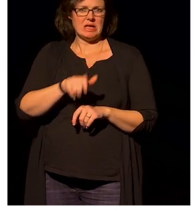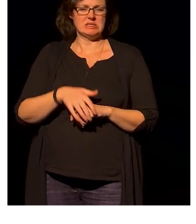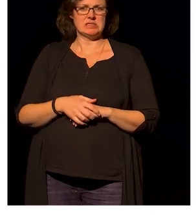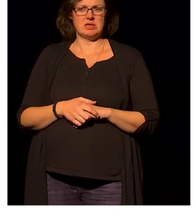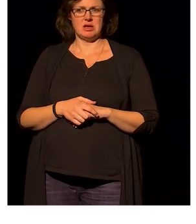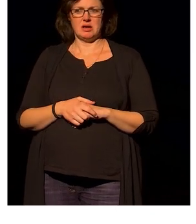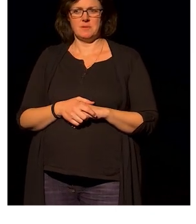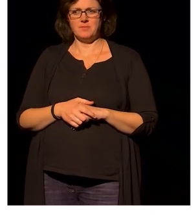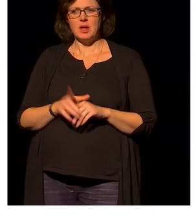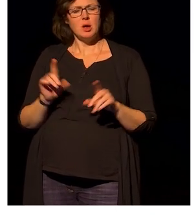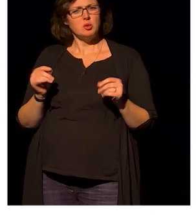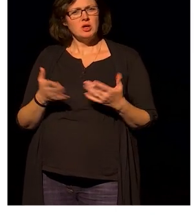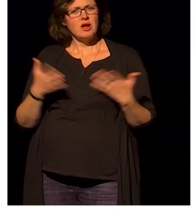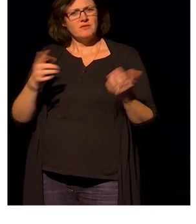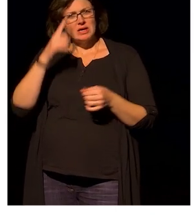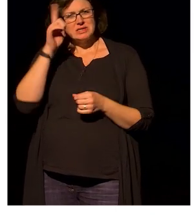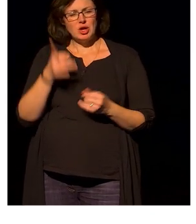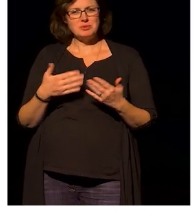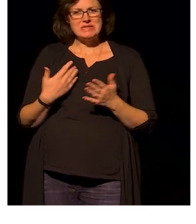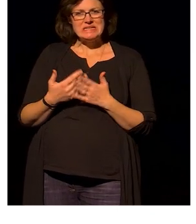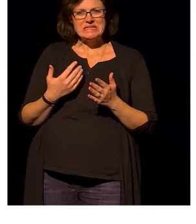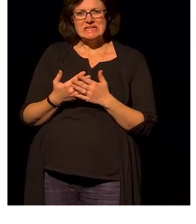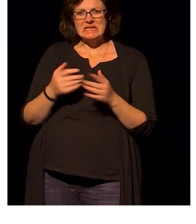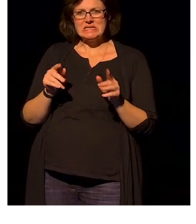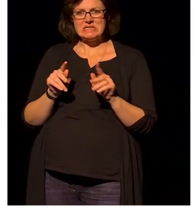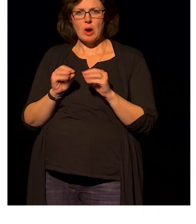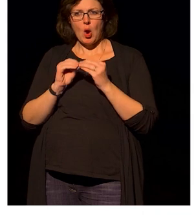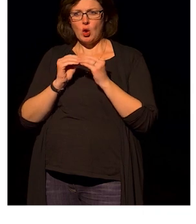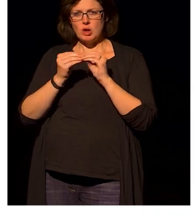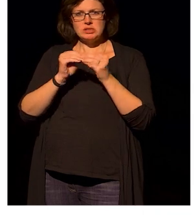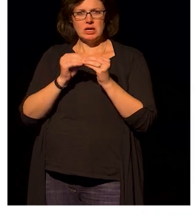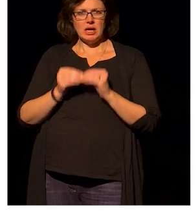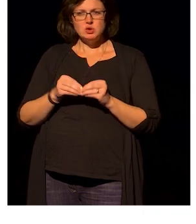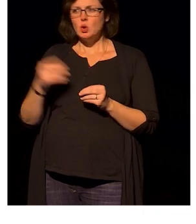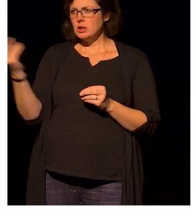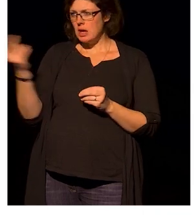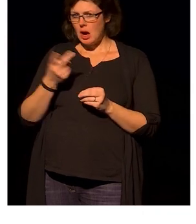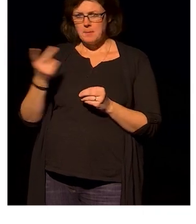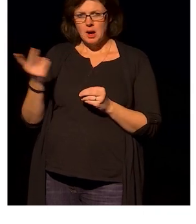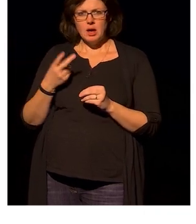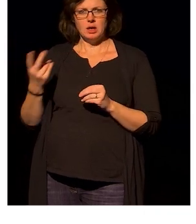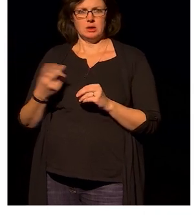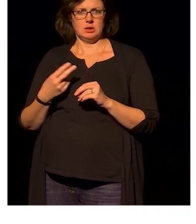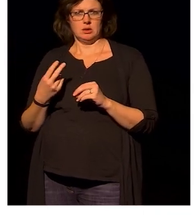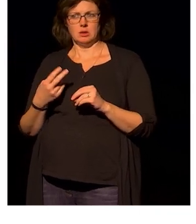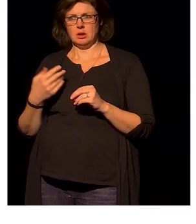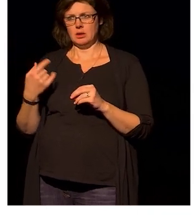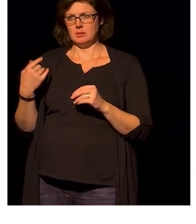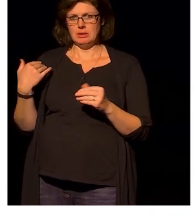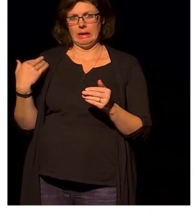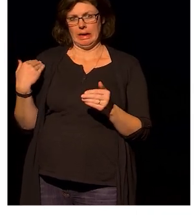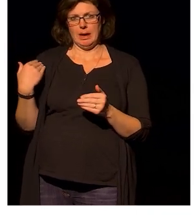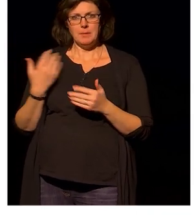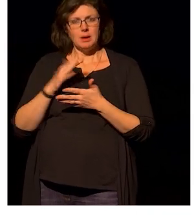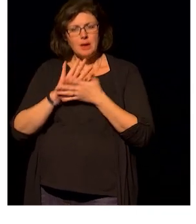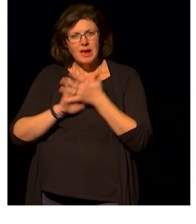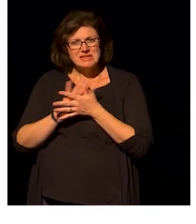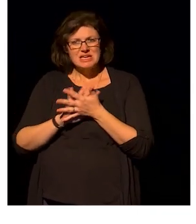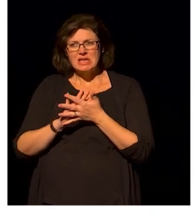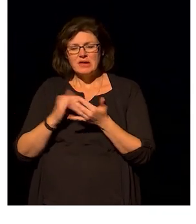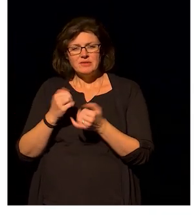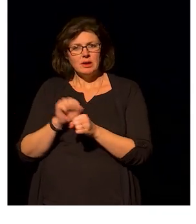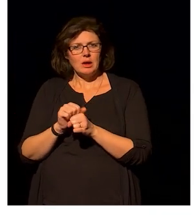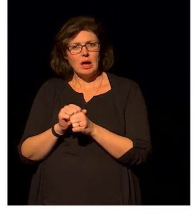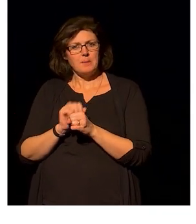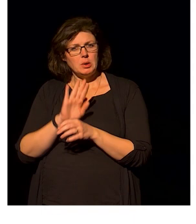Wie glaubst du, kann man jetzt in dieser Konstellation, über die ihr beide geschildert habt, über Palästinenser reden? Die normale Rede ist,